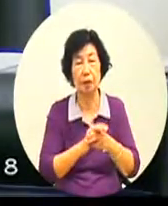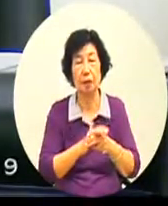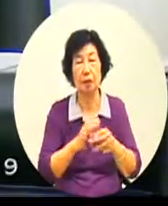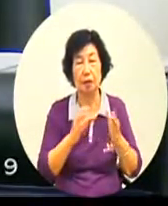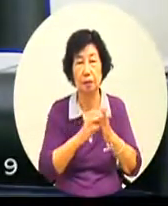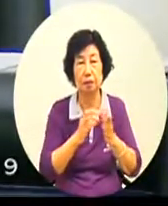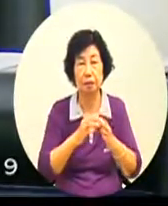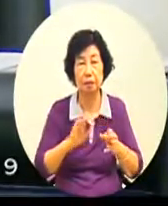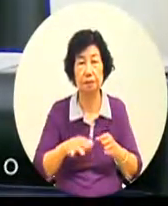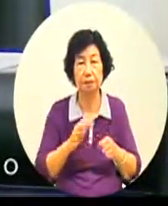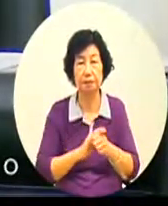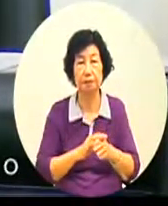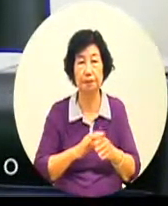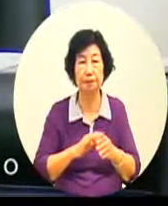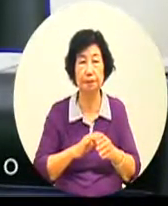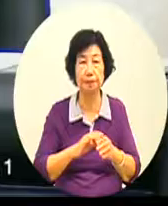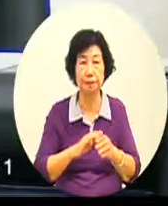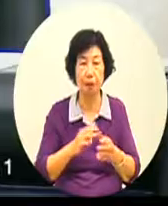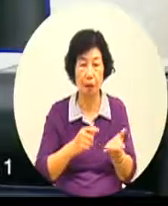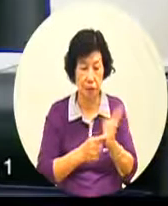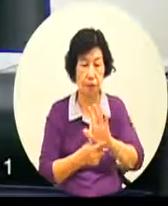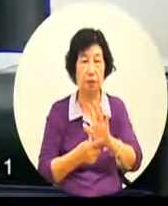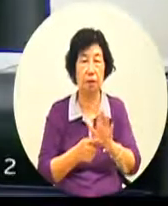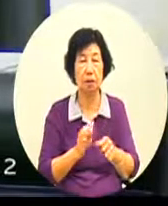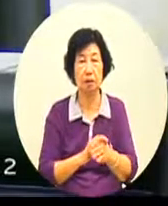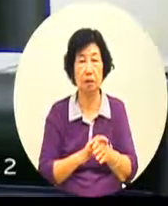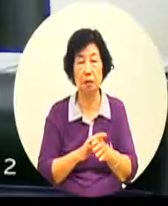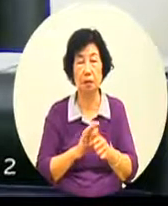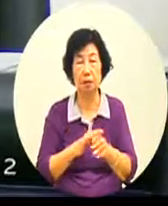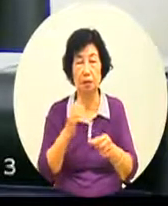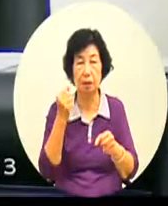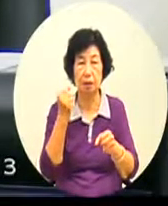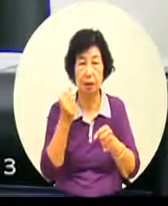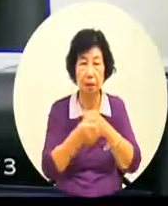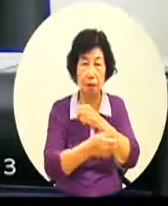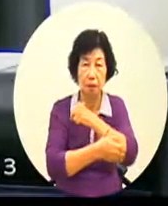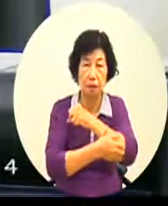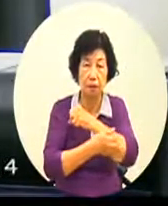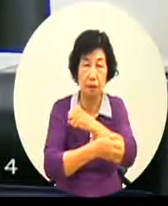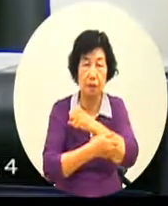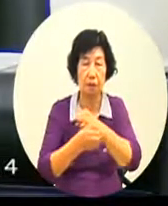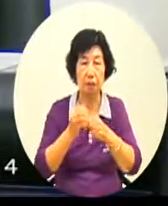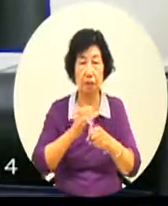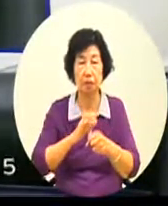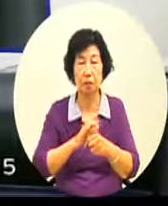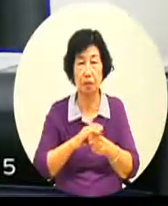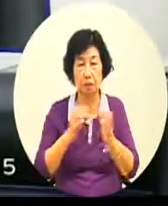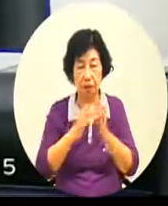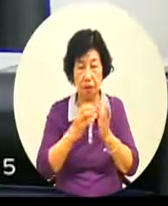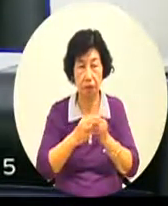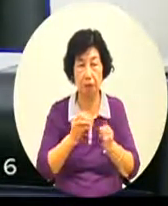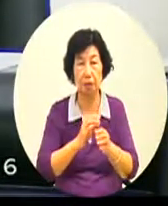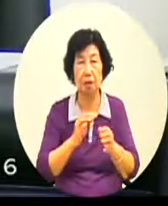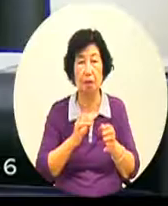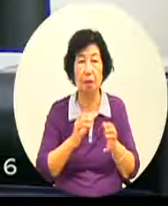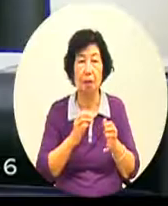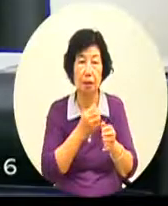来去表态一下，让我们劳工朋友能够知道说我们劳工局的一个态度是如